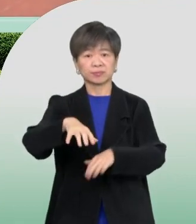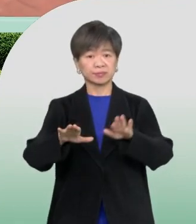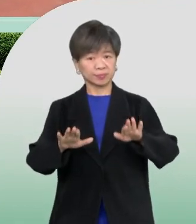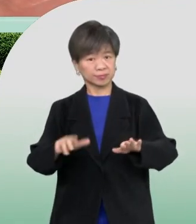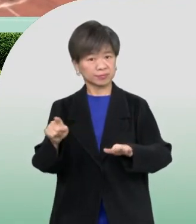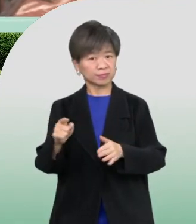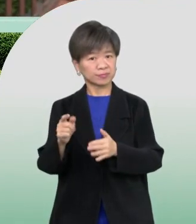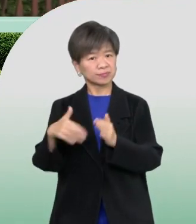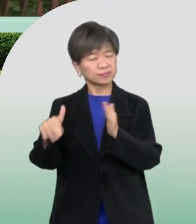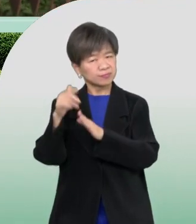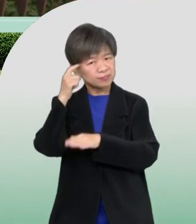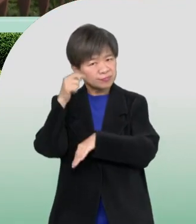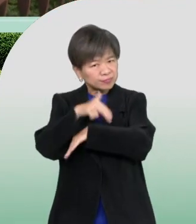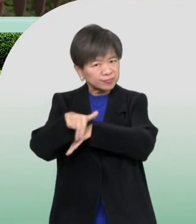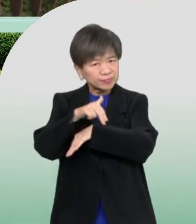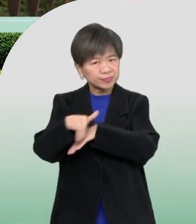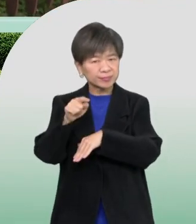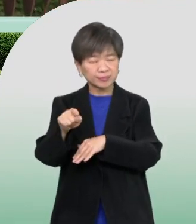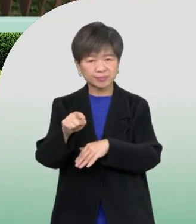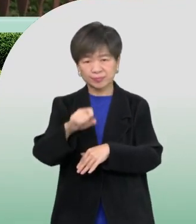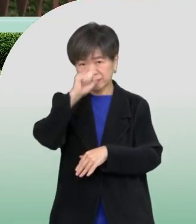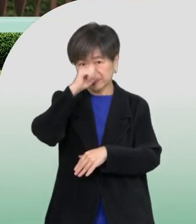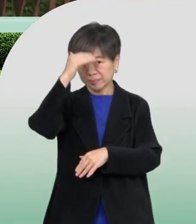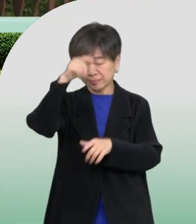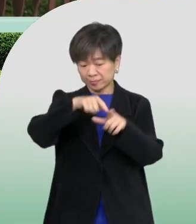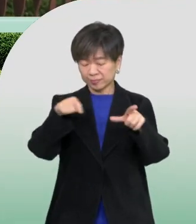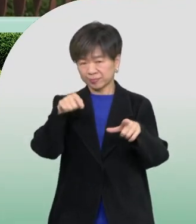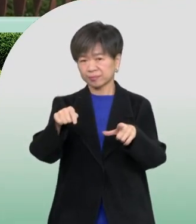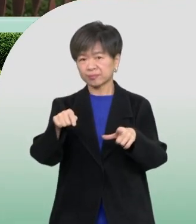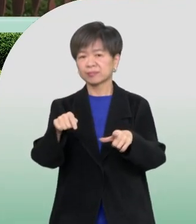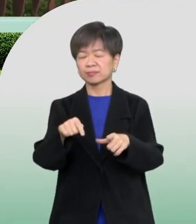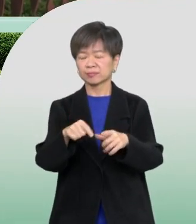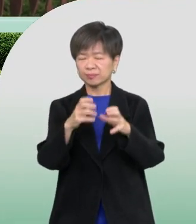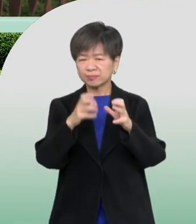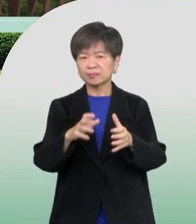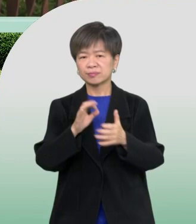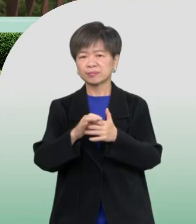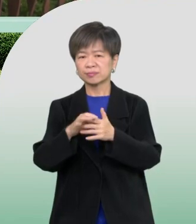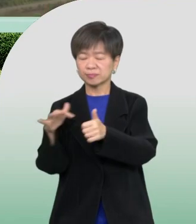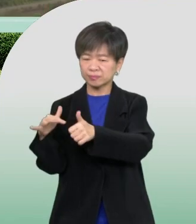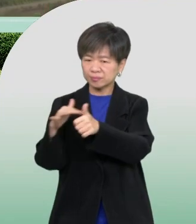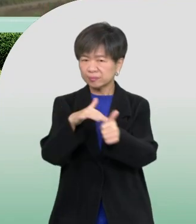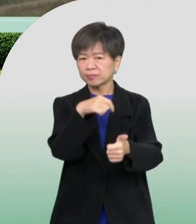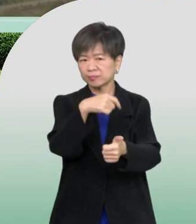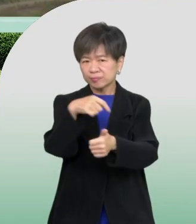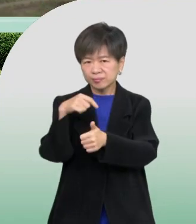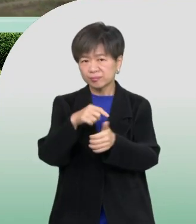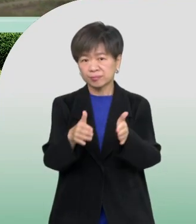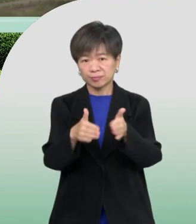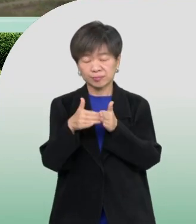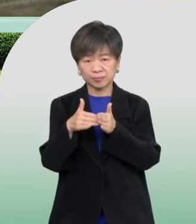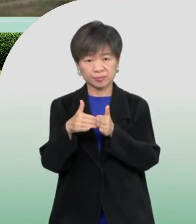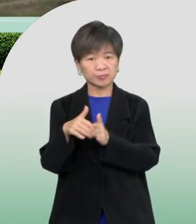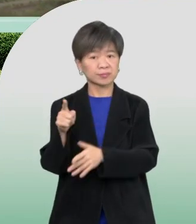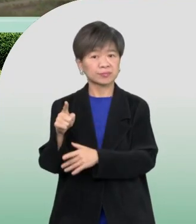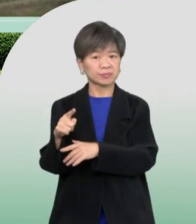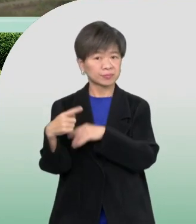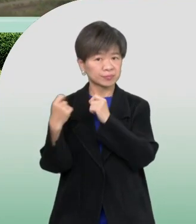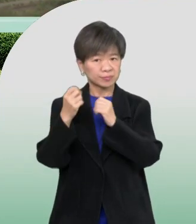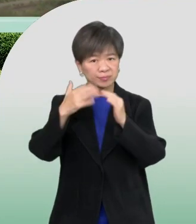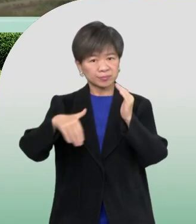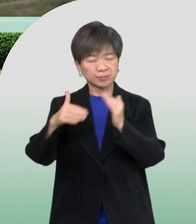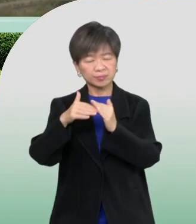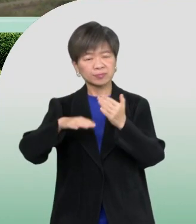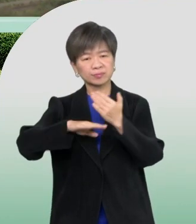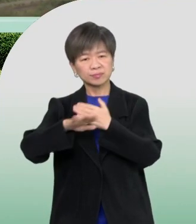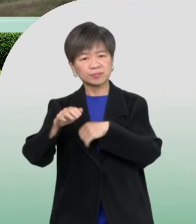第二下，泉州学校老后龙和芒果地片，电力户外教学课程个场所。第二个，伊都